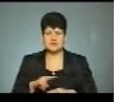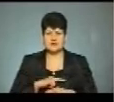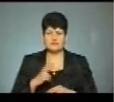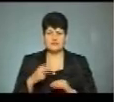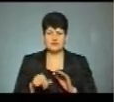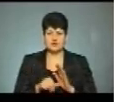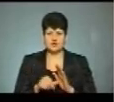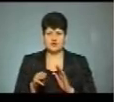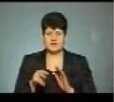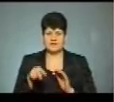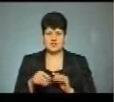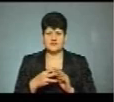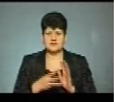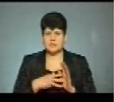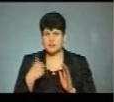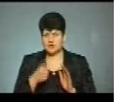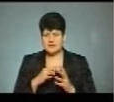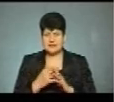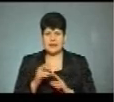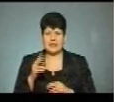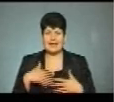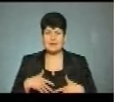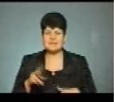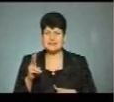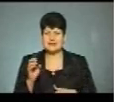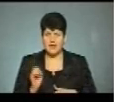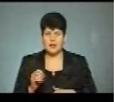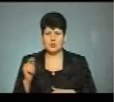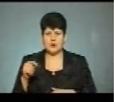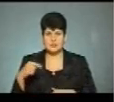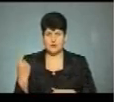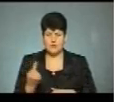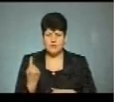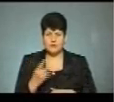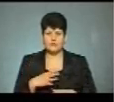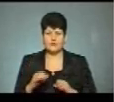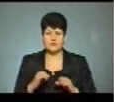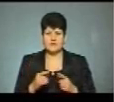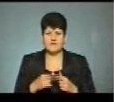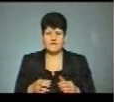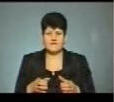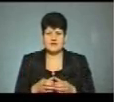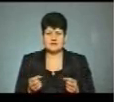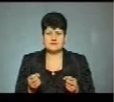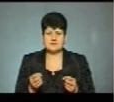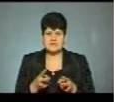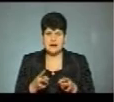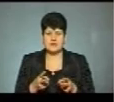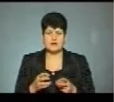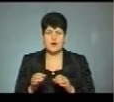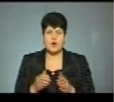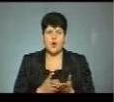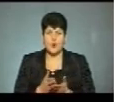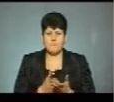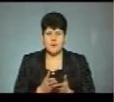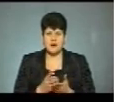травня 2018 року в селі Кримське на Луганщині. Він був командиром групи відділу Центру спеціальних операцій «Альфа» управління СБУ